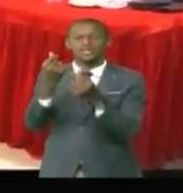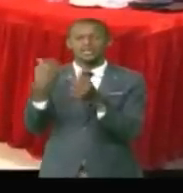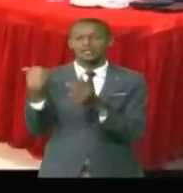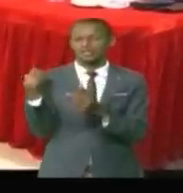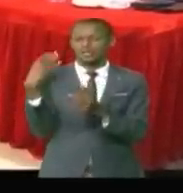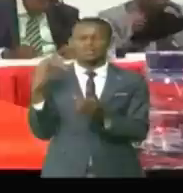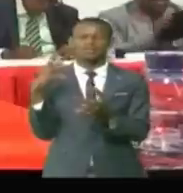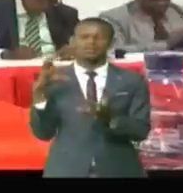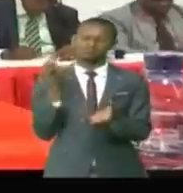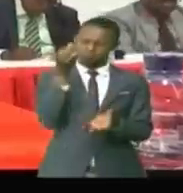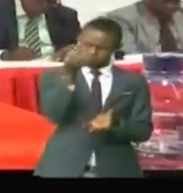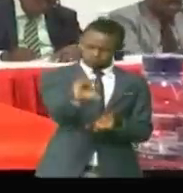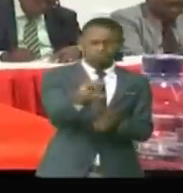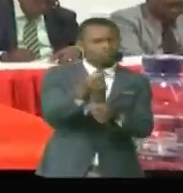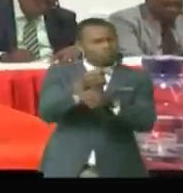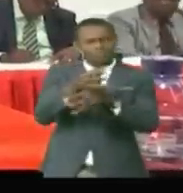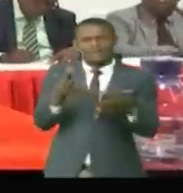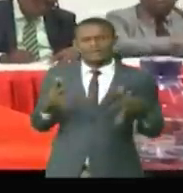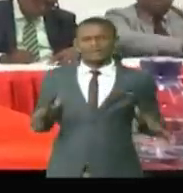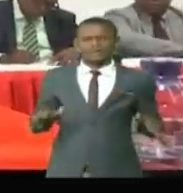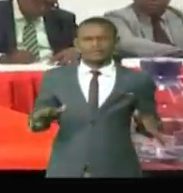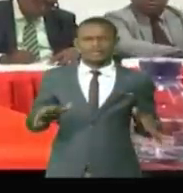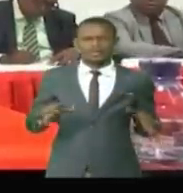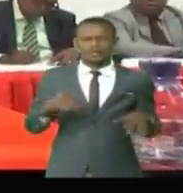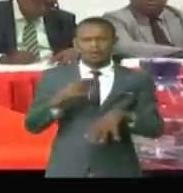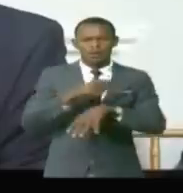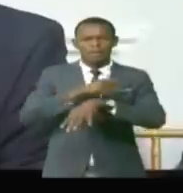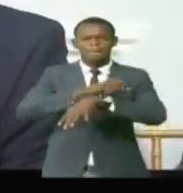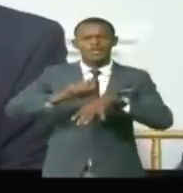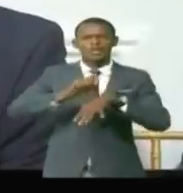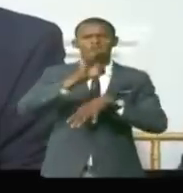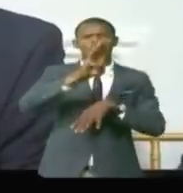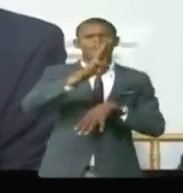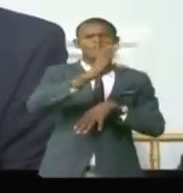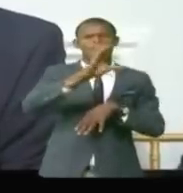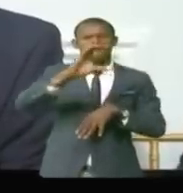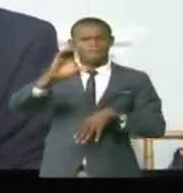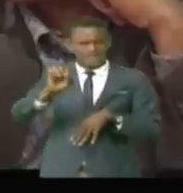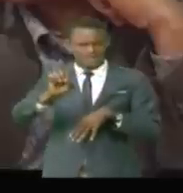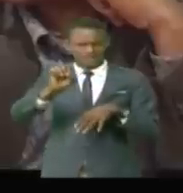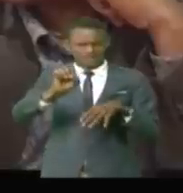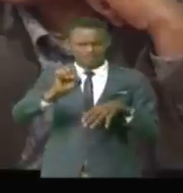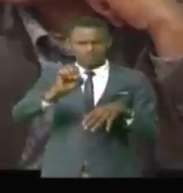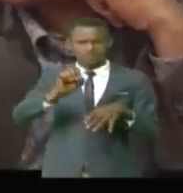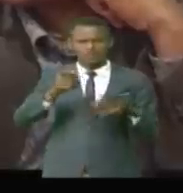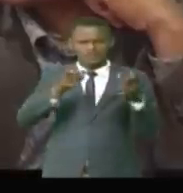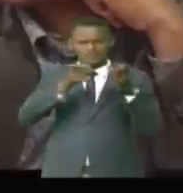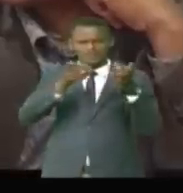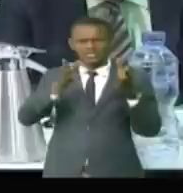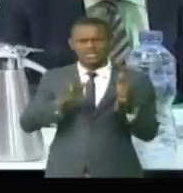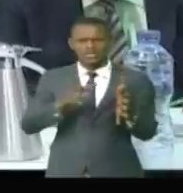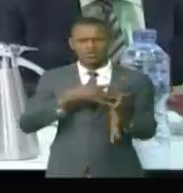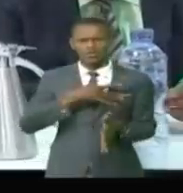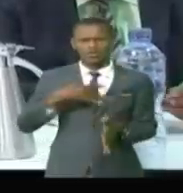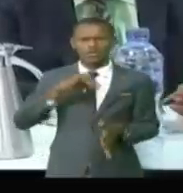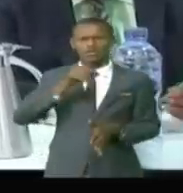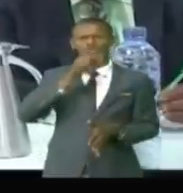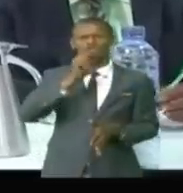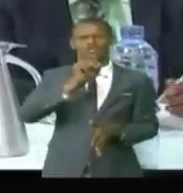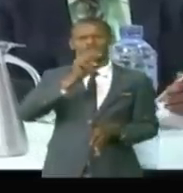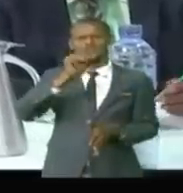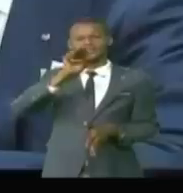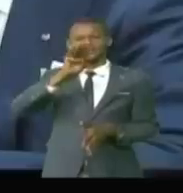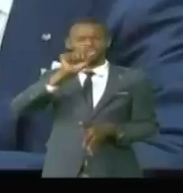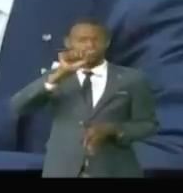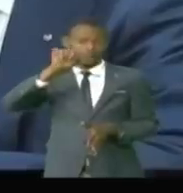BESECO, par son coordonnateur Jean Mabi, a expliqué les contours du projet à la CODESCO, l'Agence nationale de